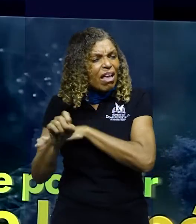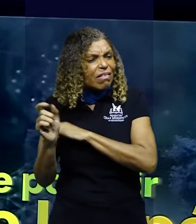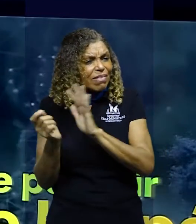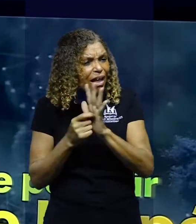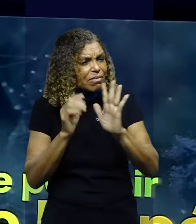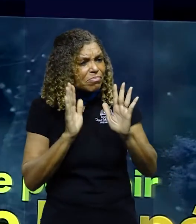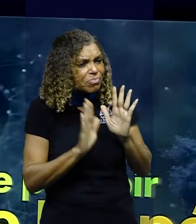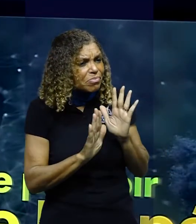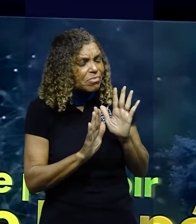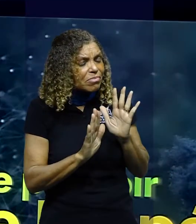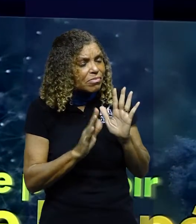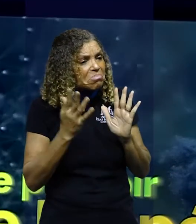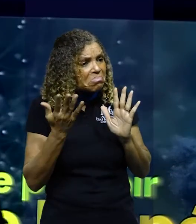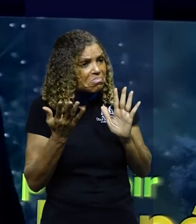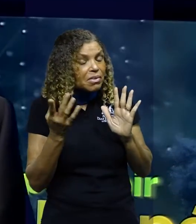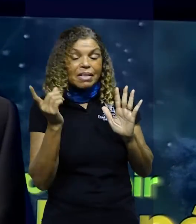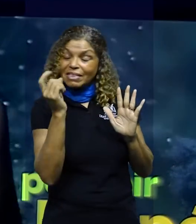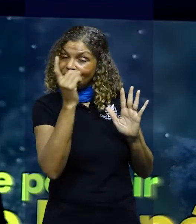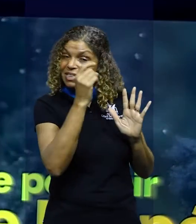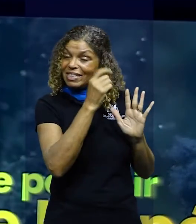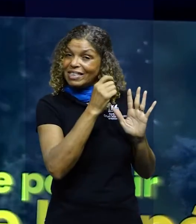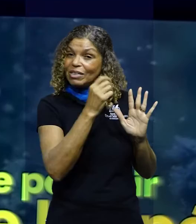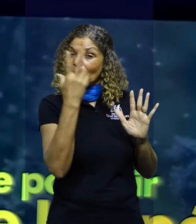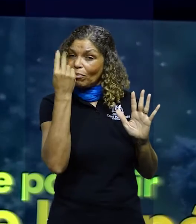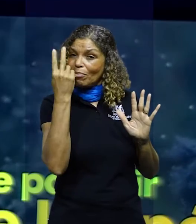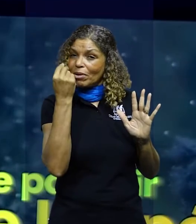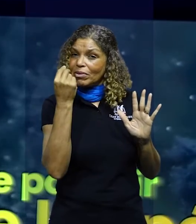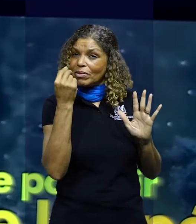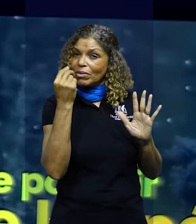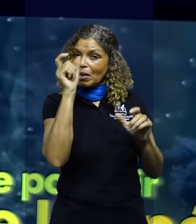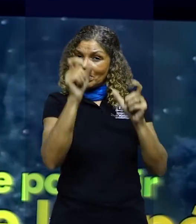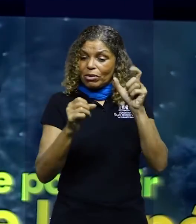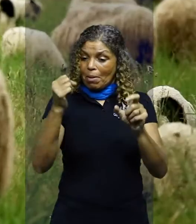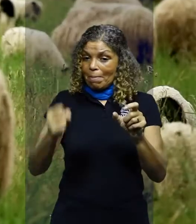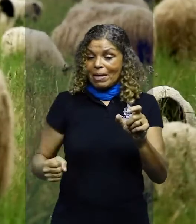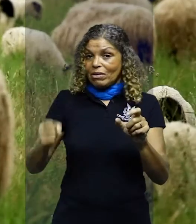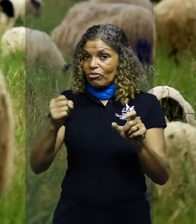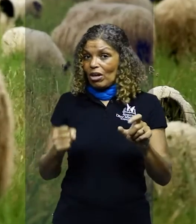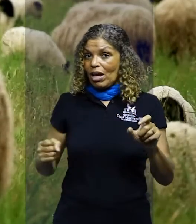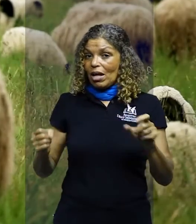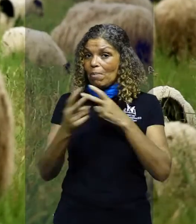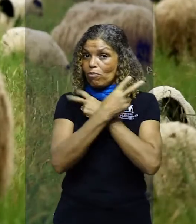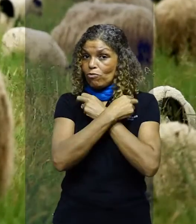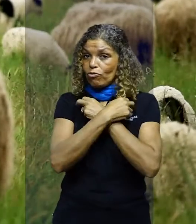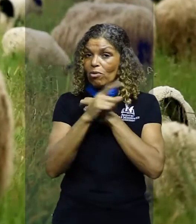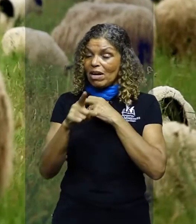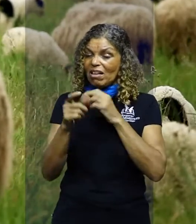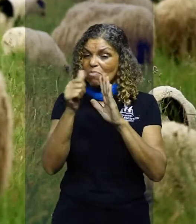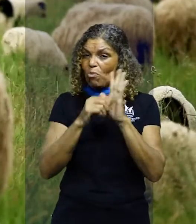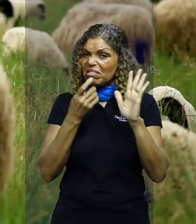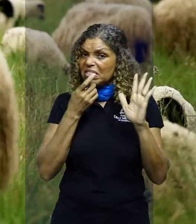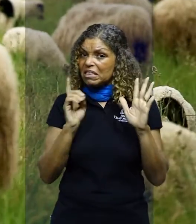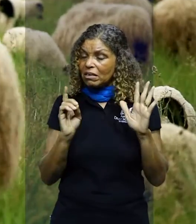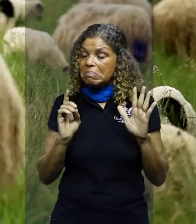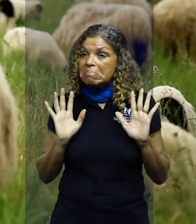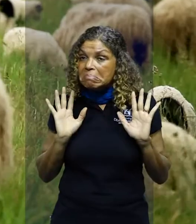discutée, parce qu'il est assez difficile de concevoir que les bergers fassent paître leur troupeau dehors au mois